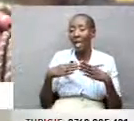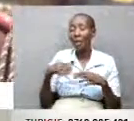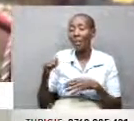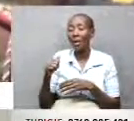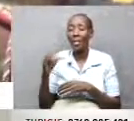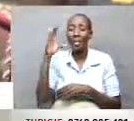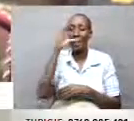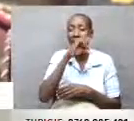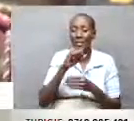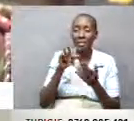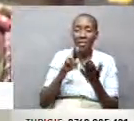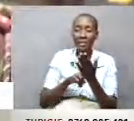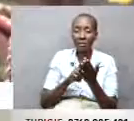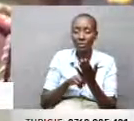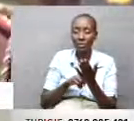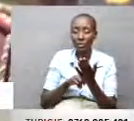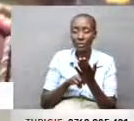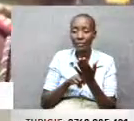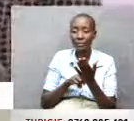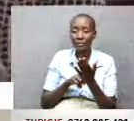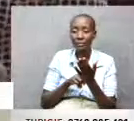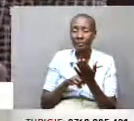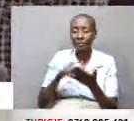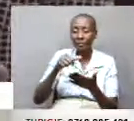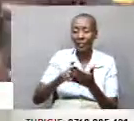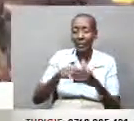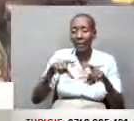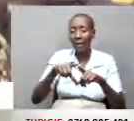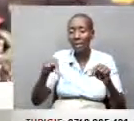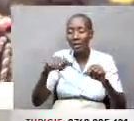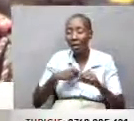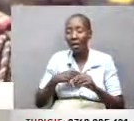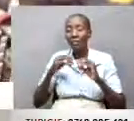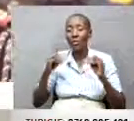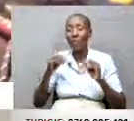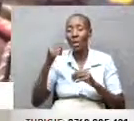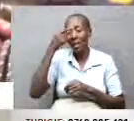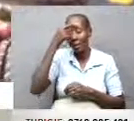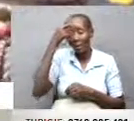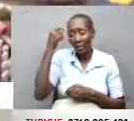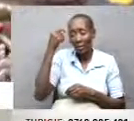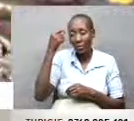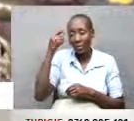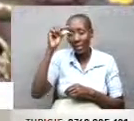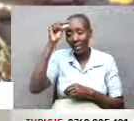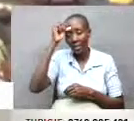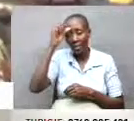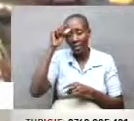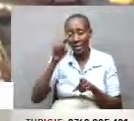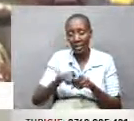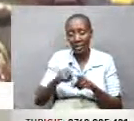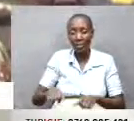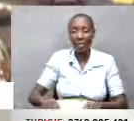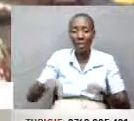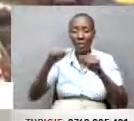namba, ilikuwa ni kwamba hawakuwa na kitambulisho. Na kwa sababu serikali kama vile mkurugenzi wa usajili, usajilishaji